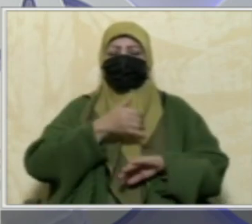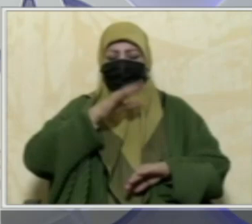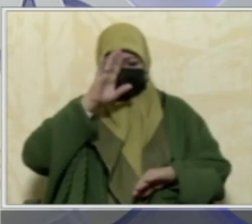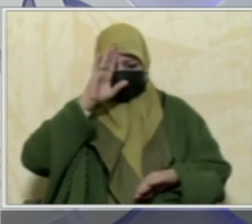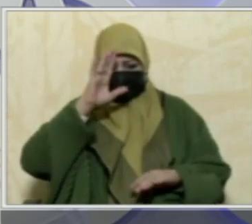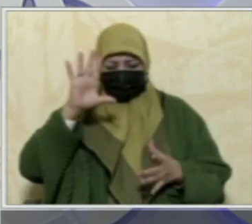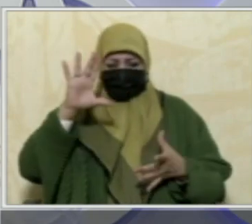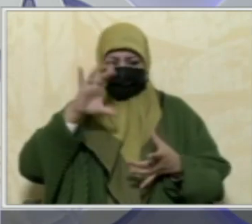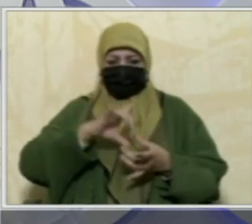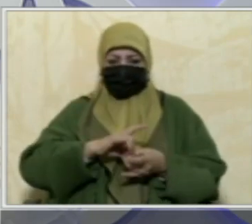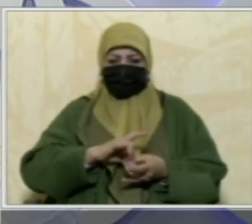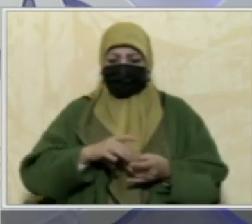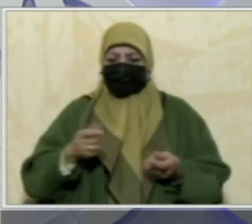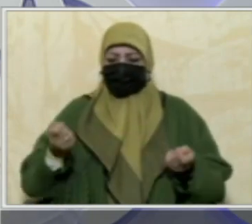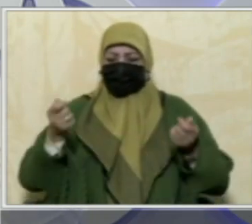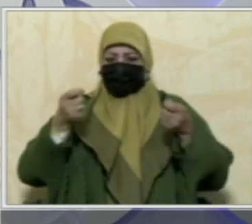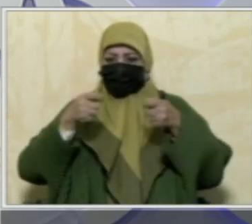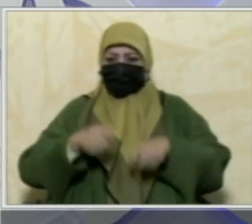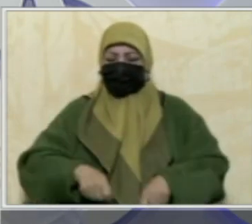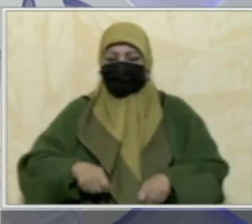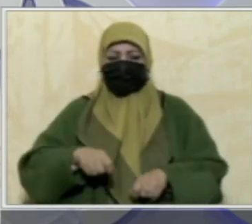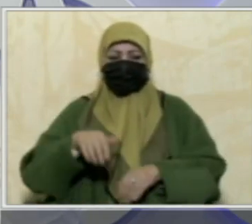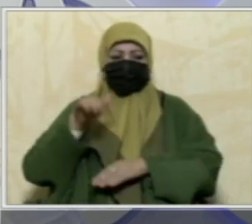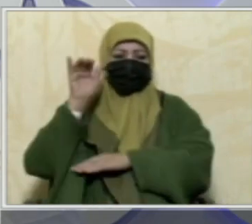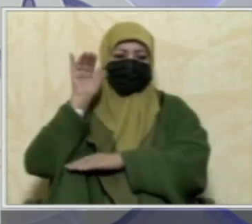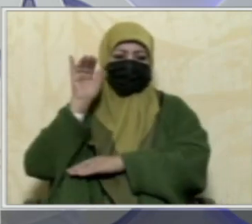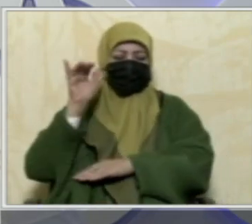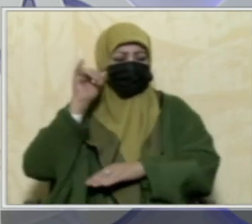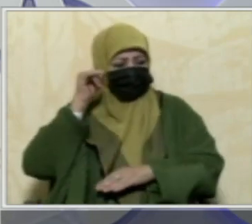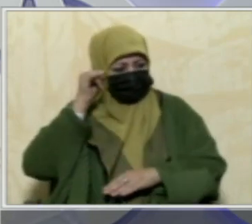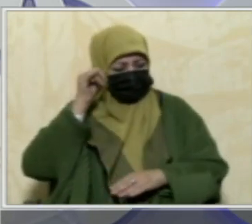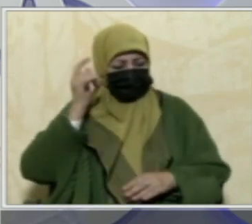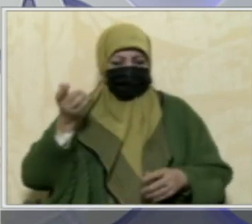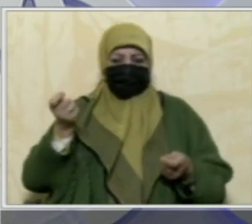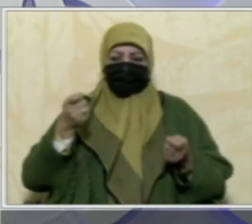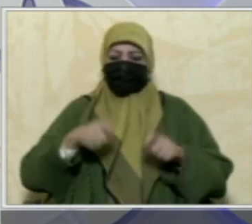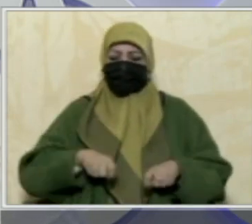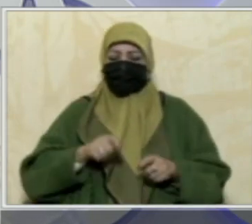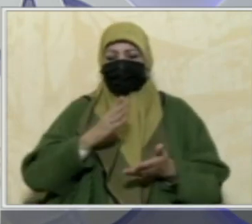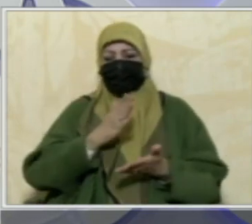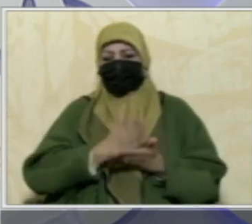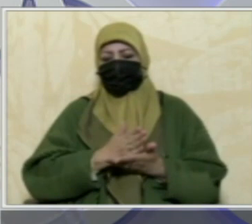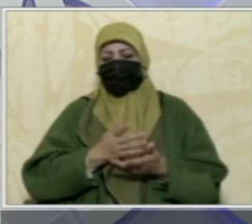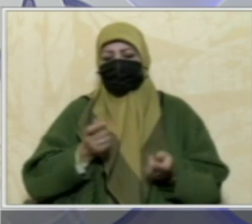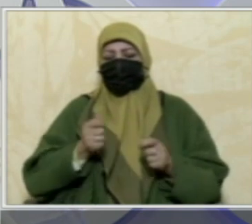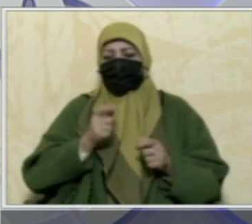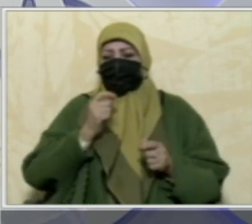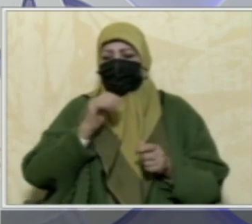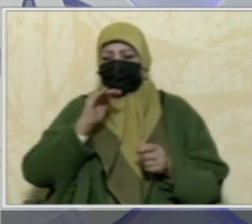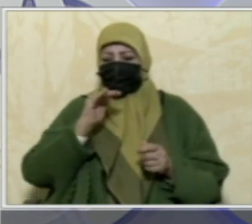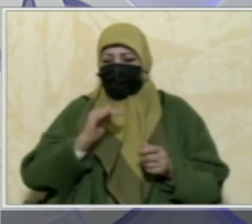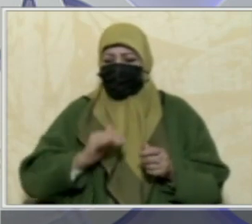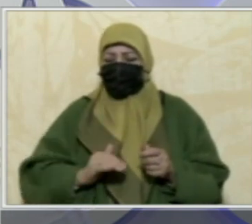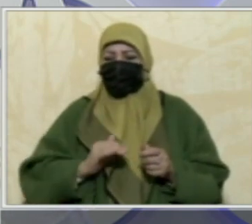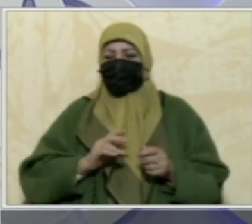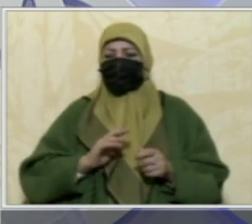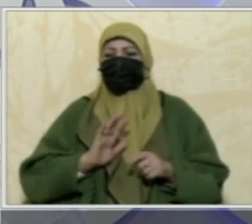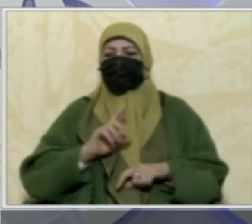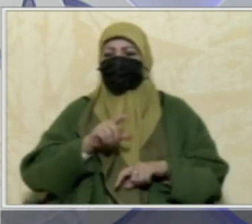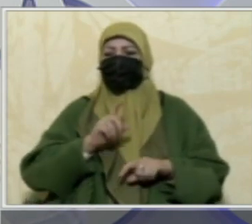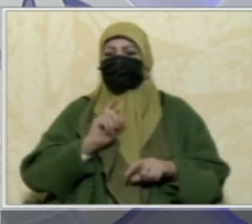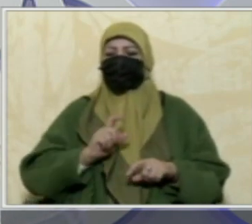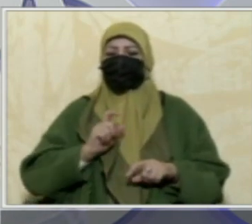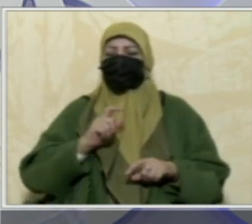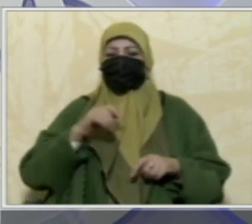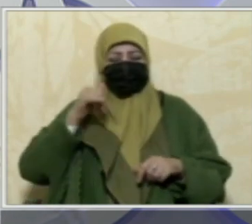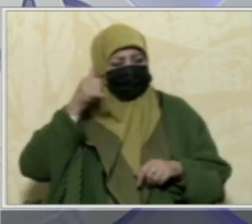ولكن مثلا هب ان اناسا من متوسطي الحال تحصلوا على بقره مثلا هم سبعه اشخاص حصلوا